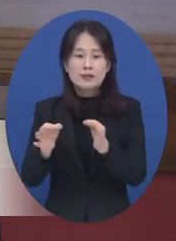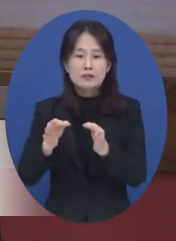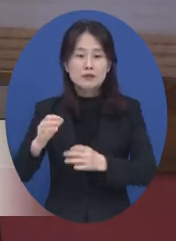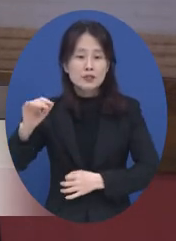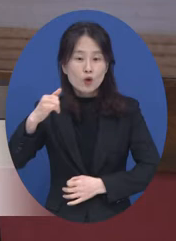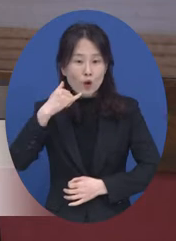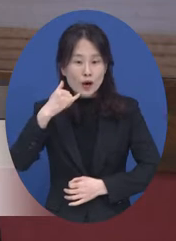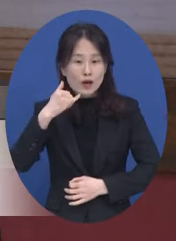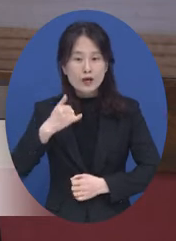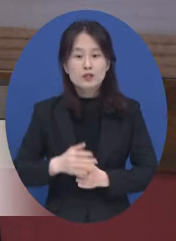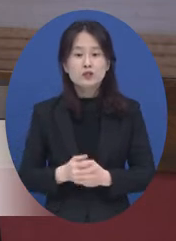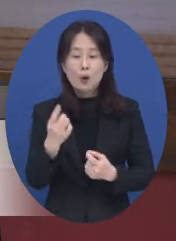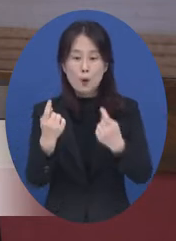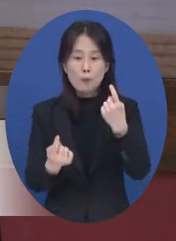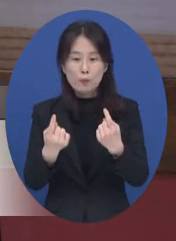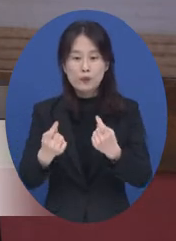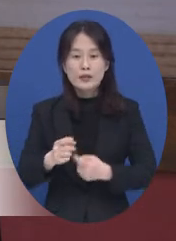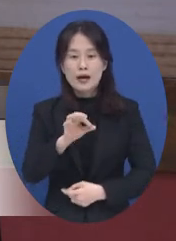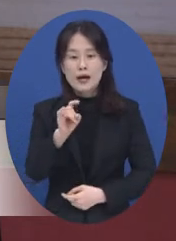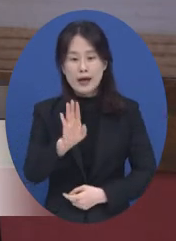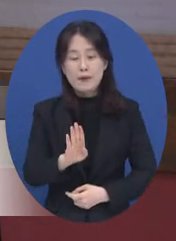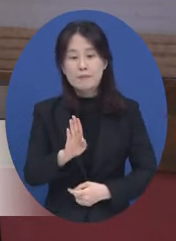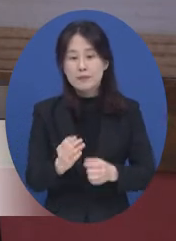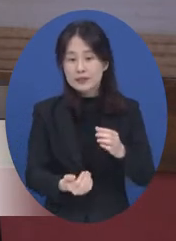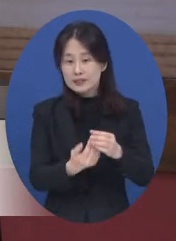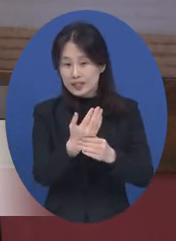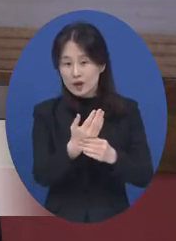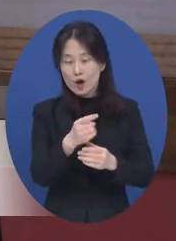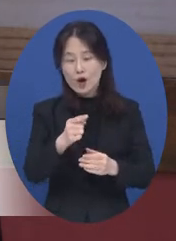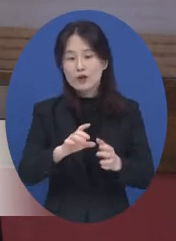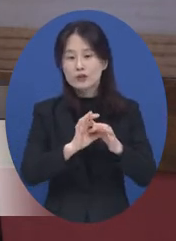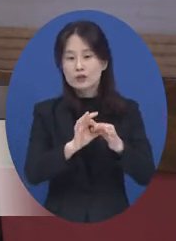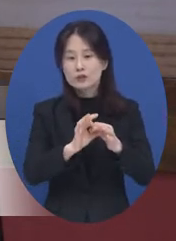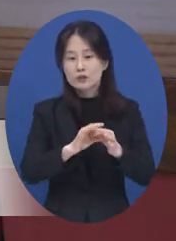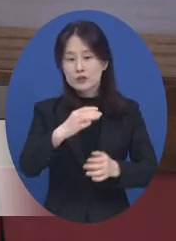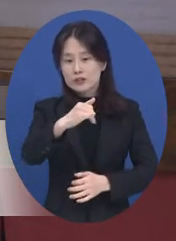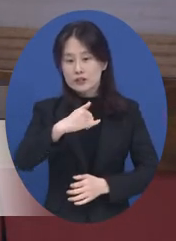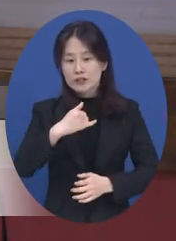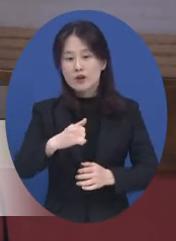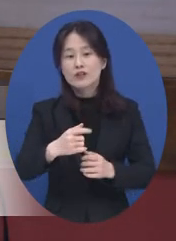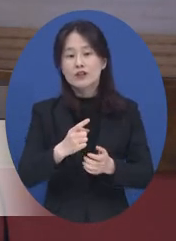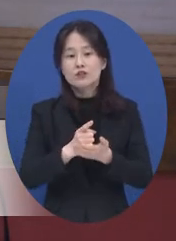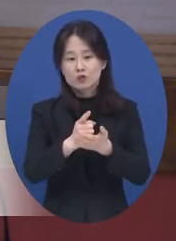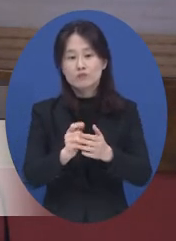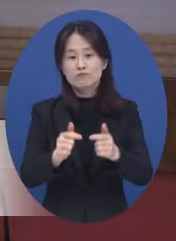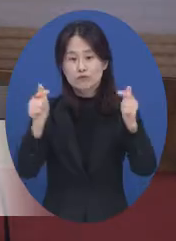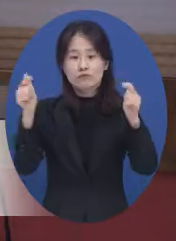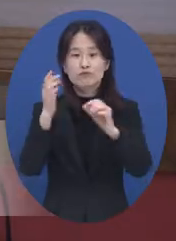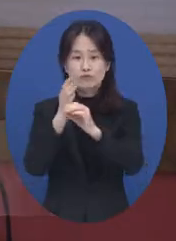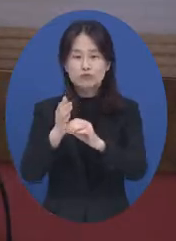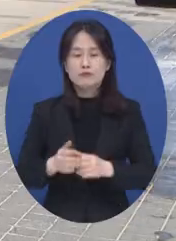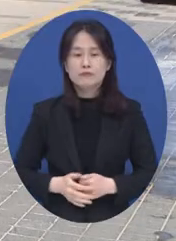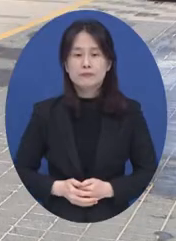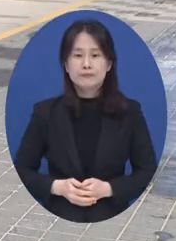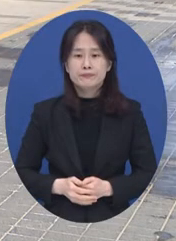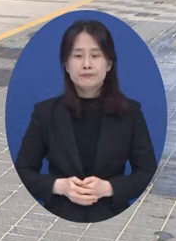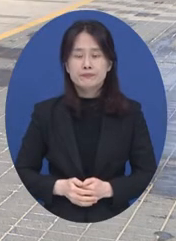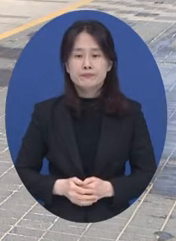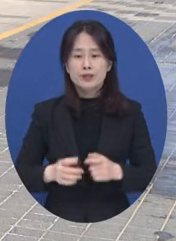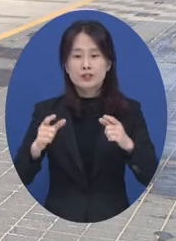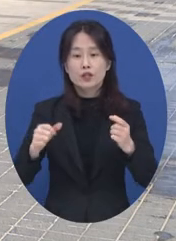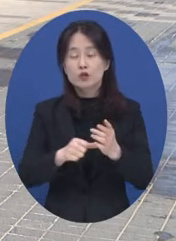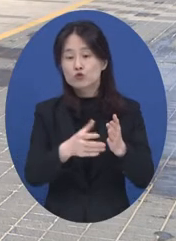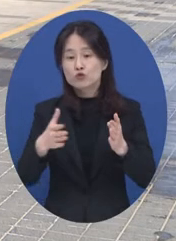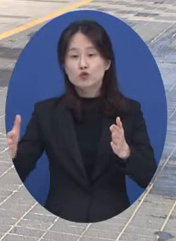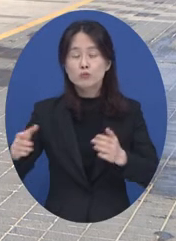이래서 매장으로 전화 주시는 그런 배달보다는 뭐앱 생기고 나서 훨씬 주문이 많이 늘었어요.